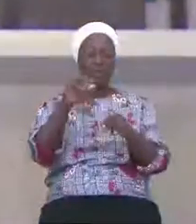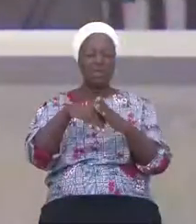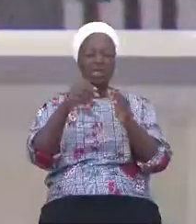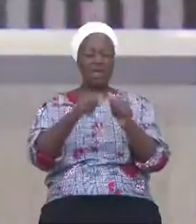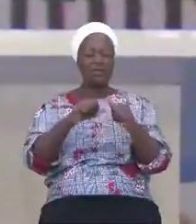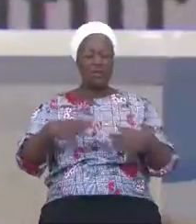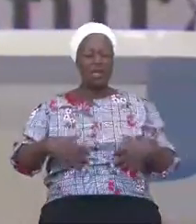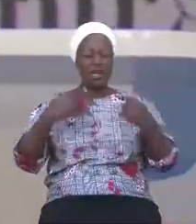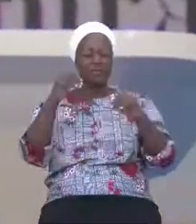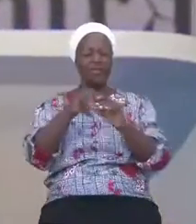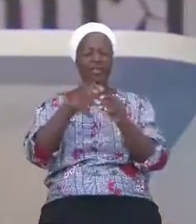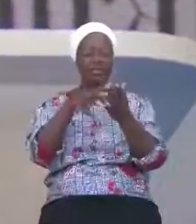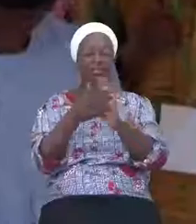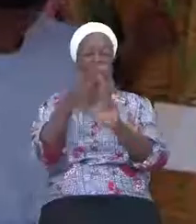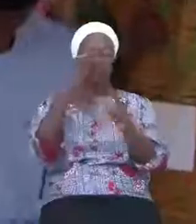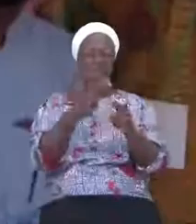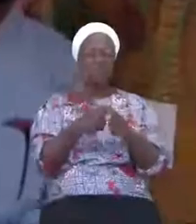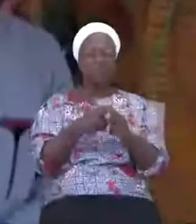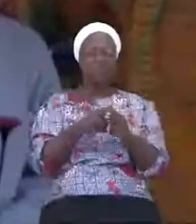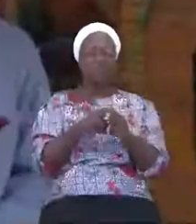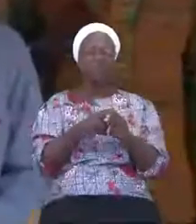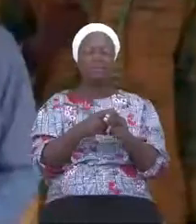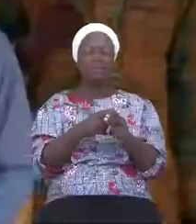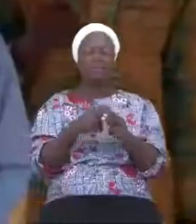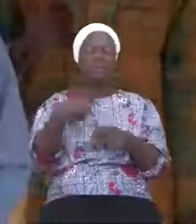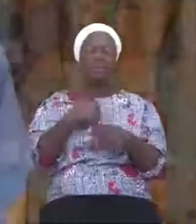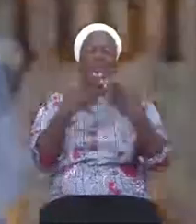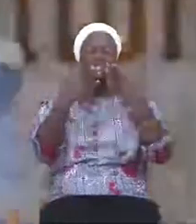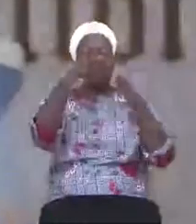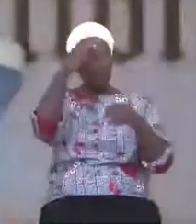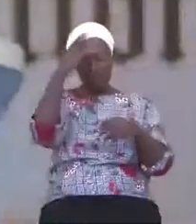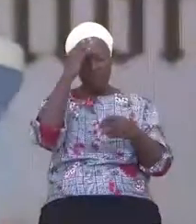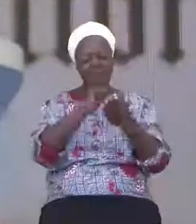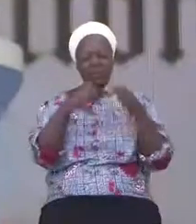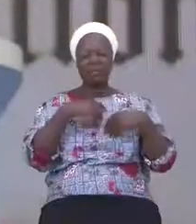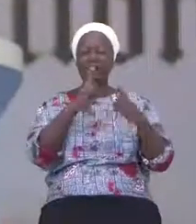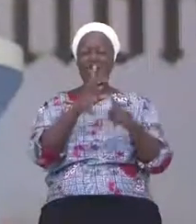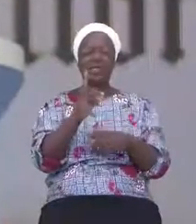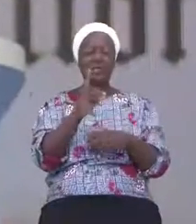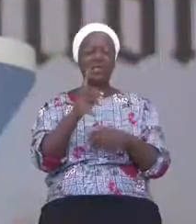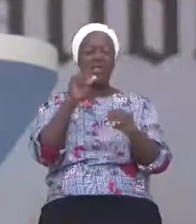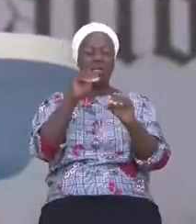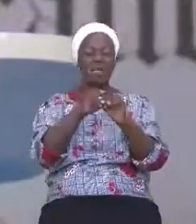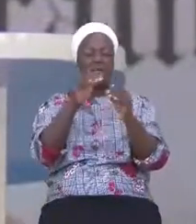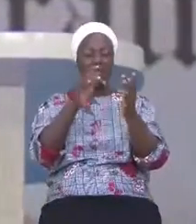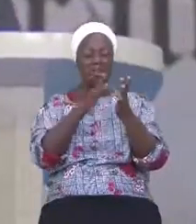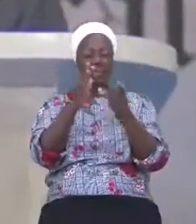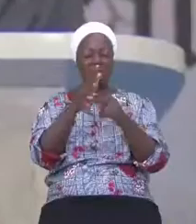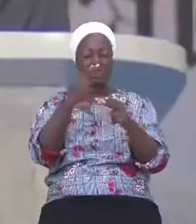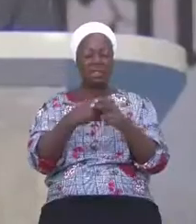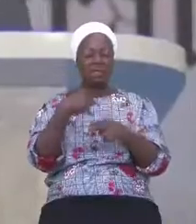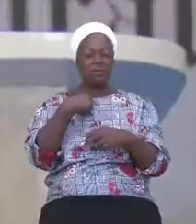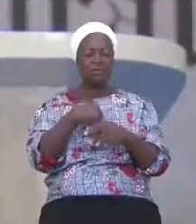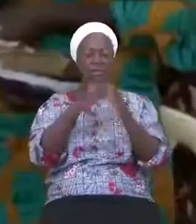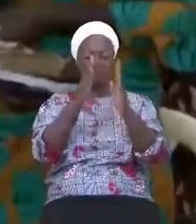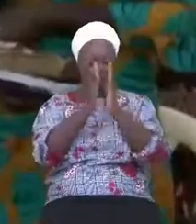chaque vie au nom de Jésus. Nous te remercions pour l'exaucement. Au nom de Jésus,